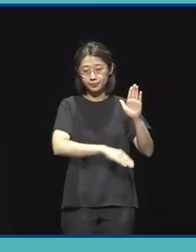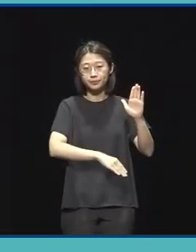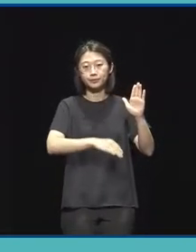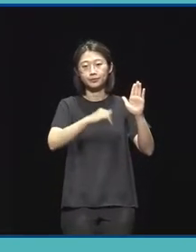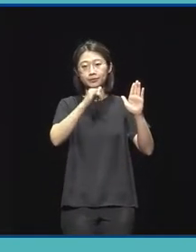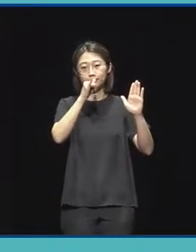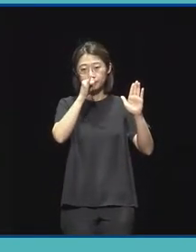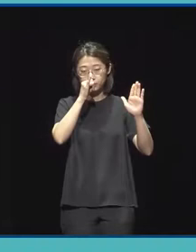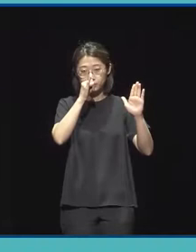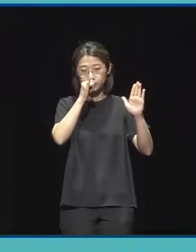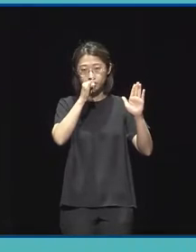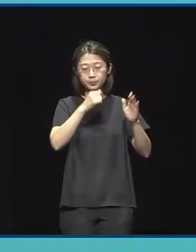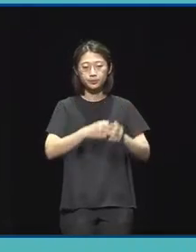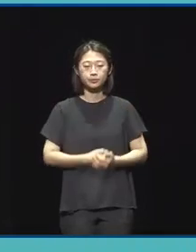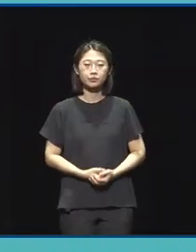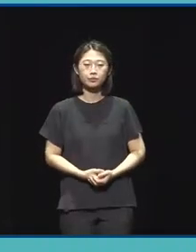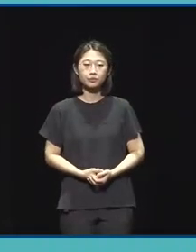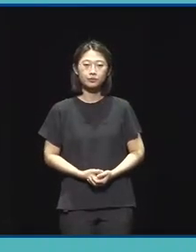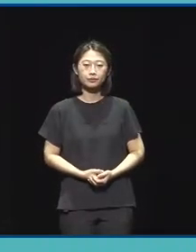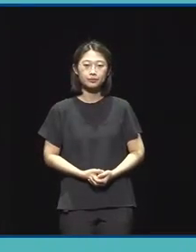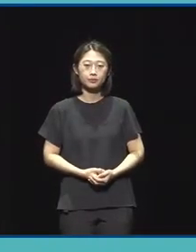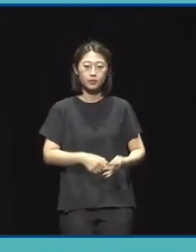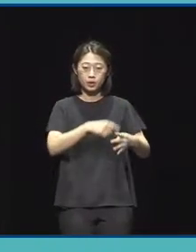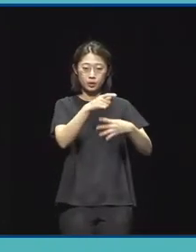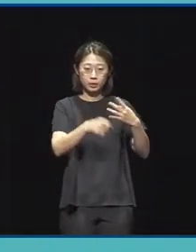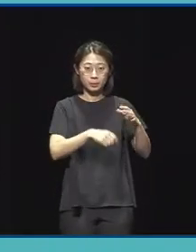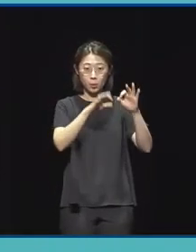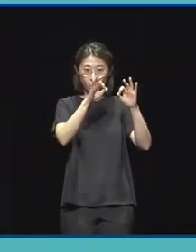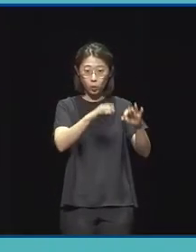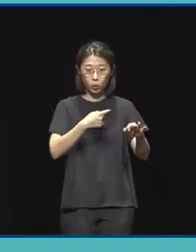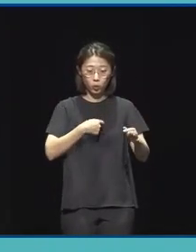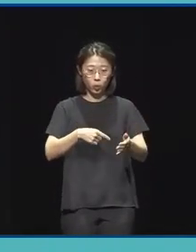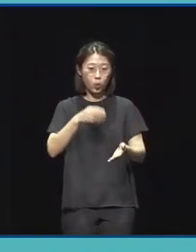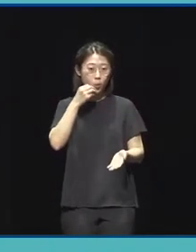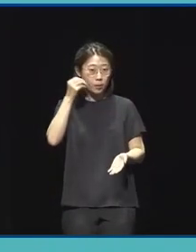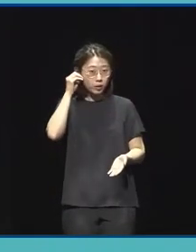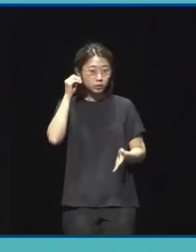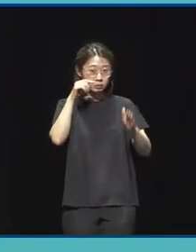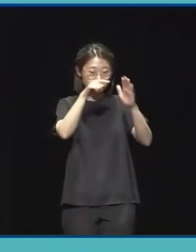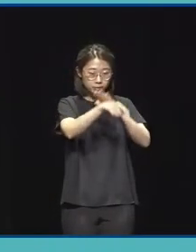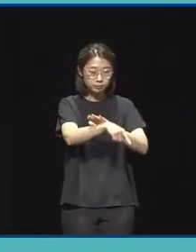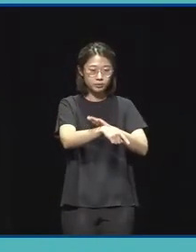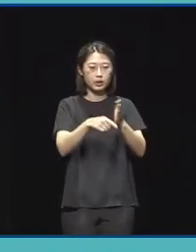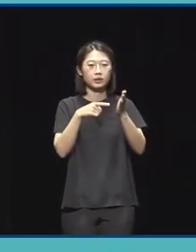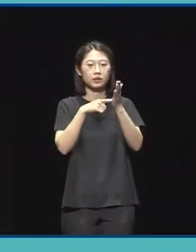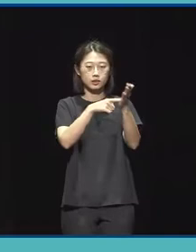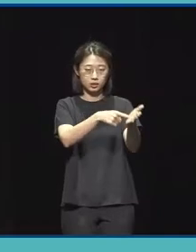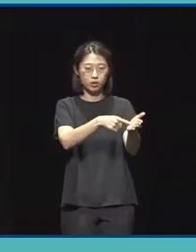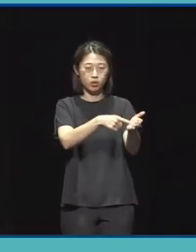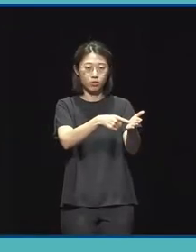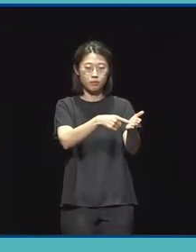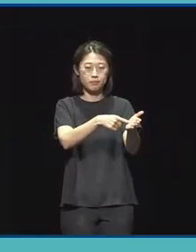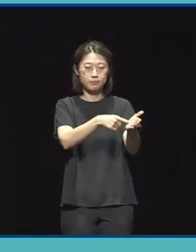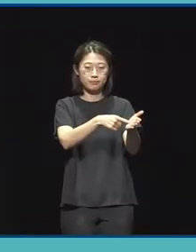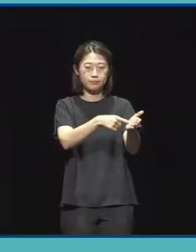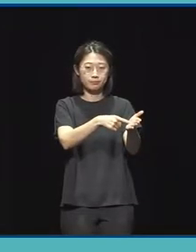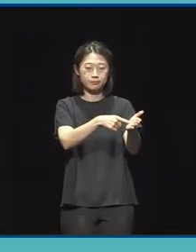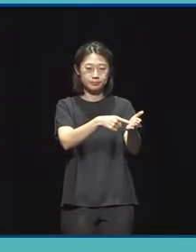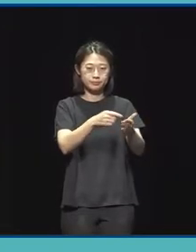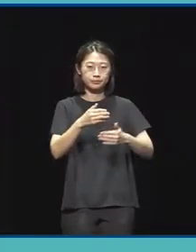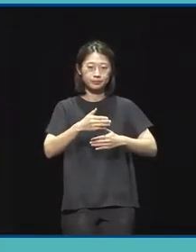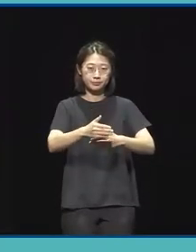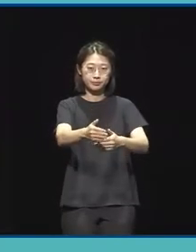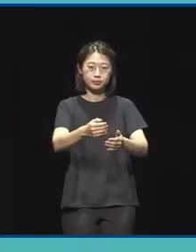프로그램들을 창립의 프로그램들을 보고 수요자들께서 홈페이지에 접속을 해 가지고 저희가 신청을 하게 되는 그리고 저희가 그